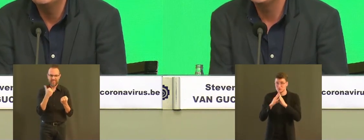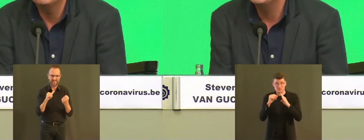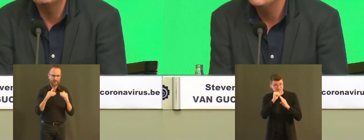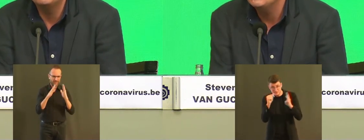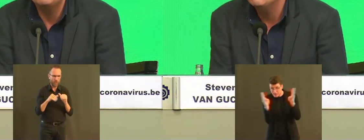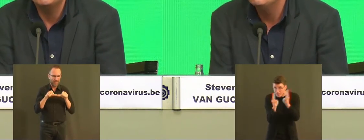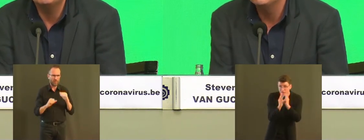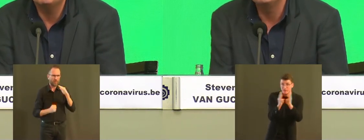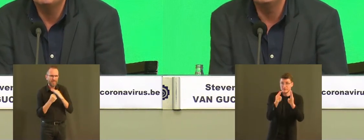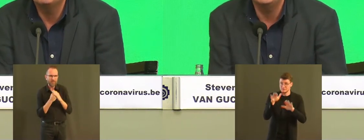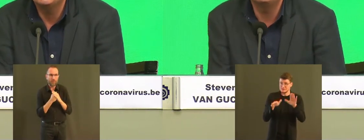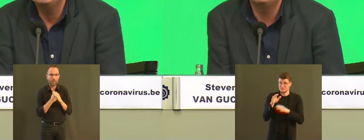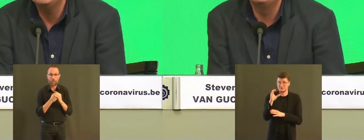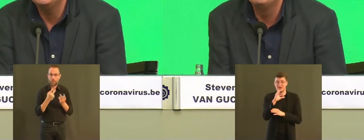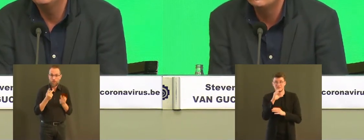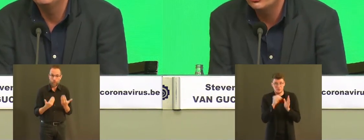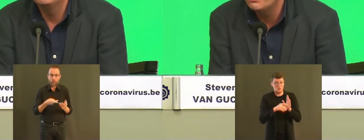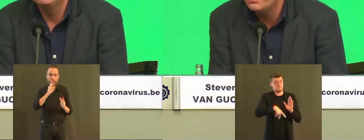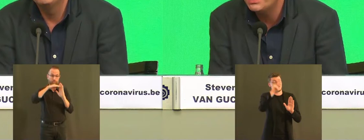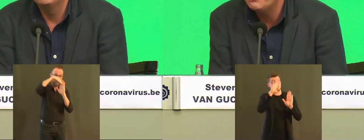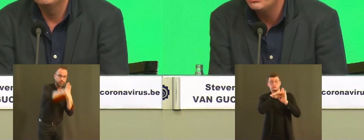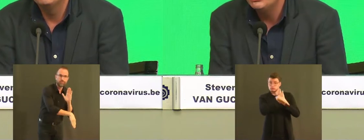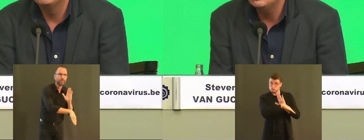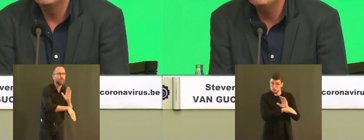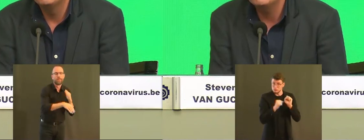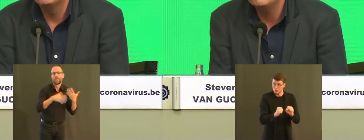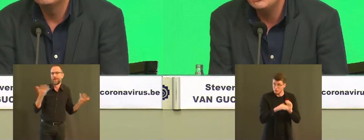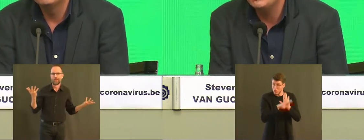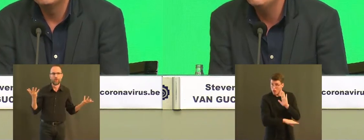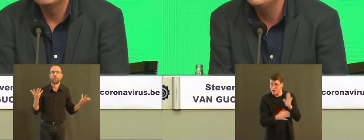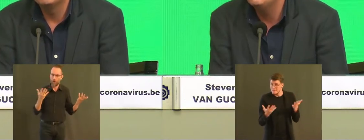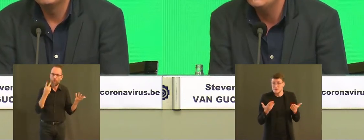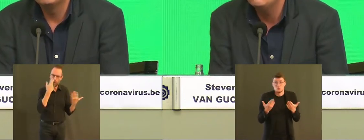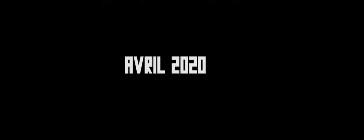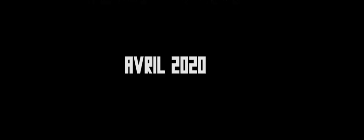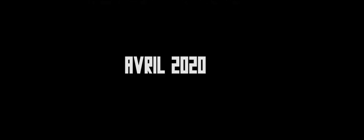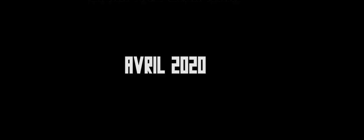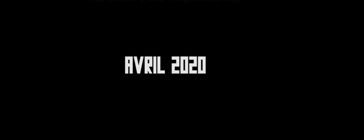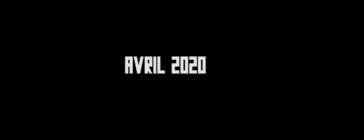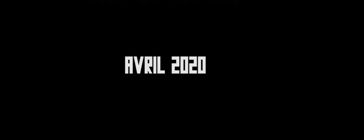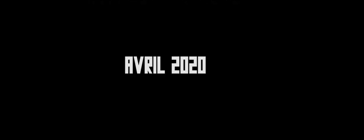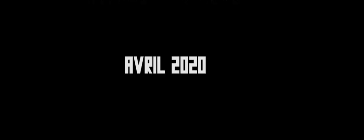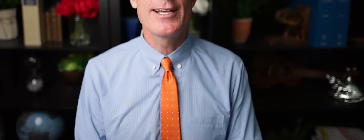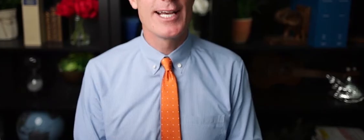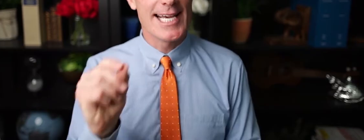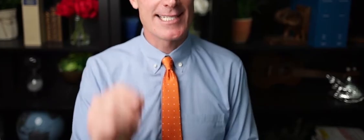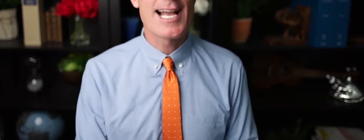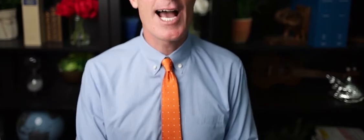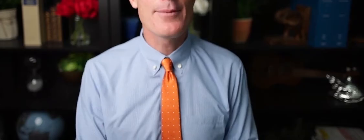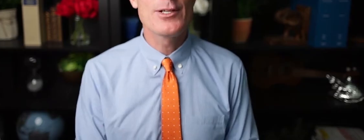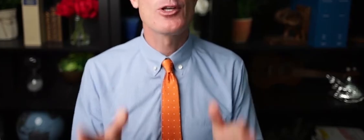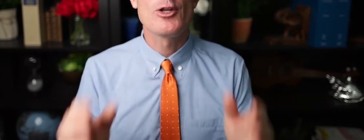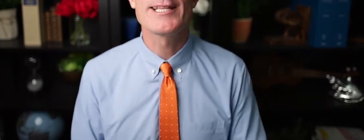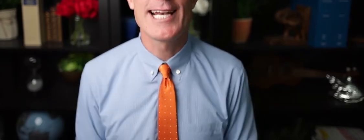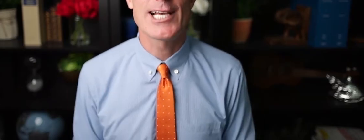dire'il'y d'impact, c'est-à qu'il'y d'impact. Mais une augmentation n'y pas d